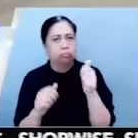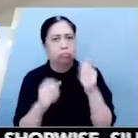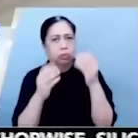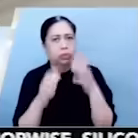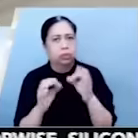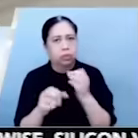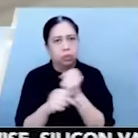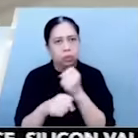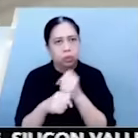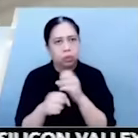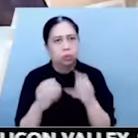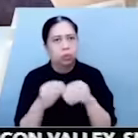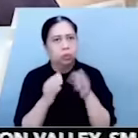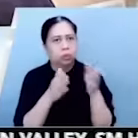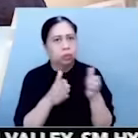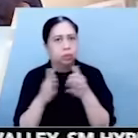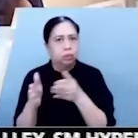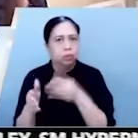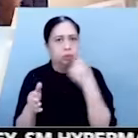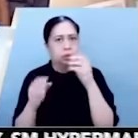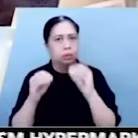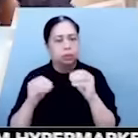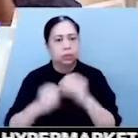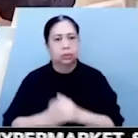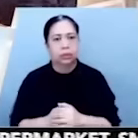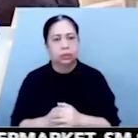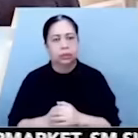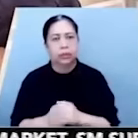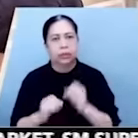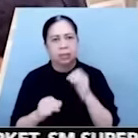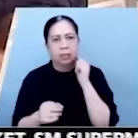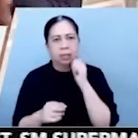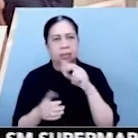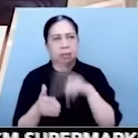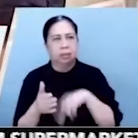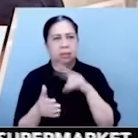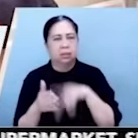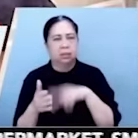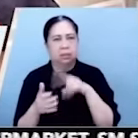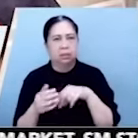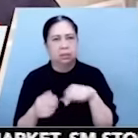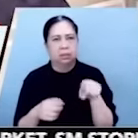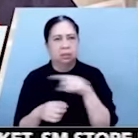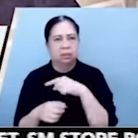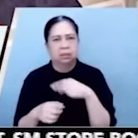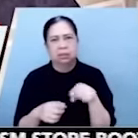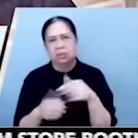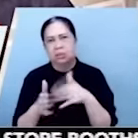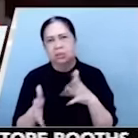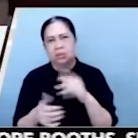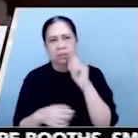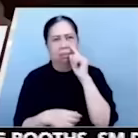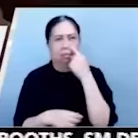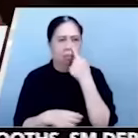ibang paraan sa pagtuturo. Pagka puro reading ng reading, nag-aano din sila eh, nasasawa. Kaya sabi